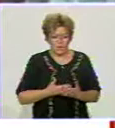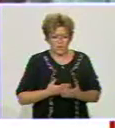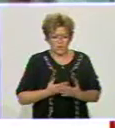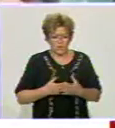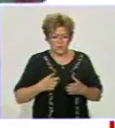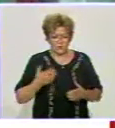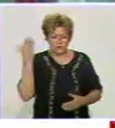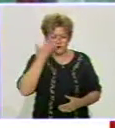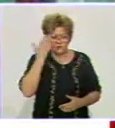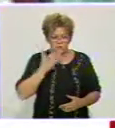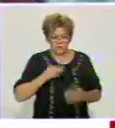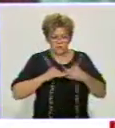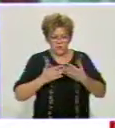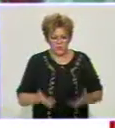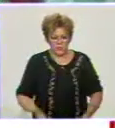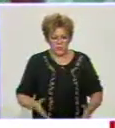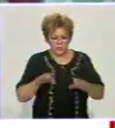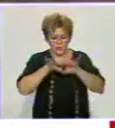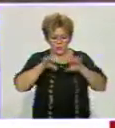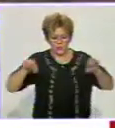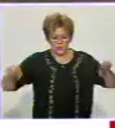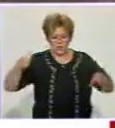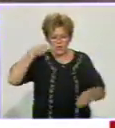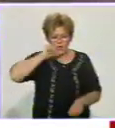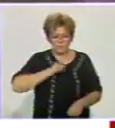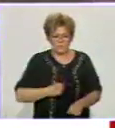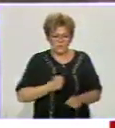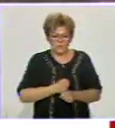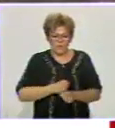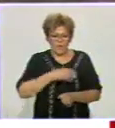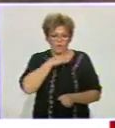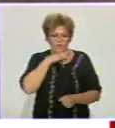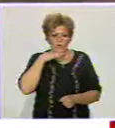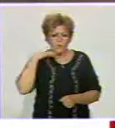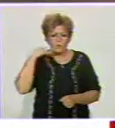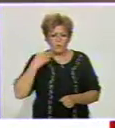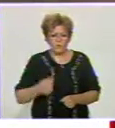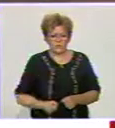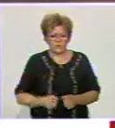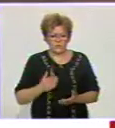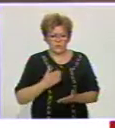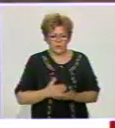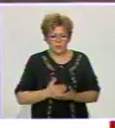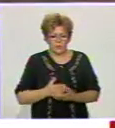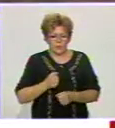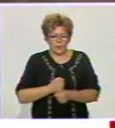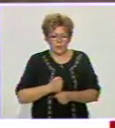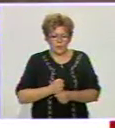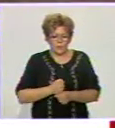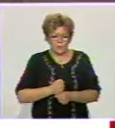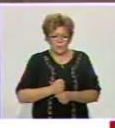să cadă, să se floștească școala pe cat. Dar nu prea a făcut mare lucru în comună. Trebuia făcute mai multe